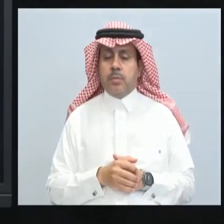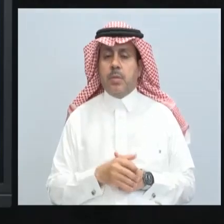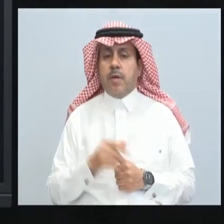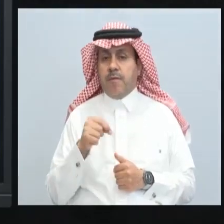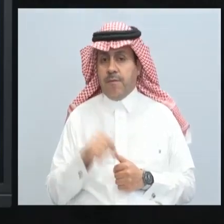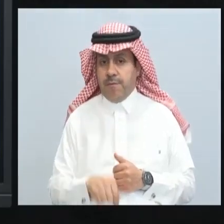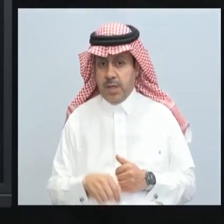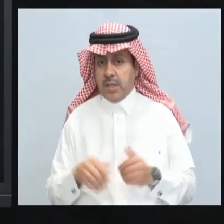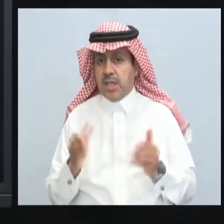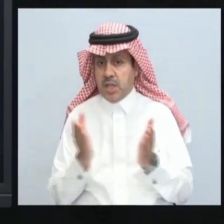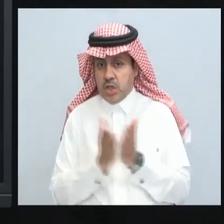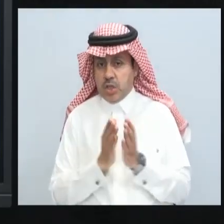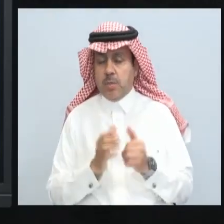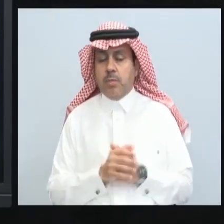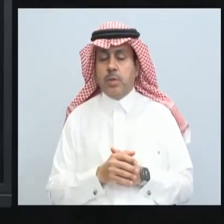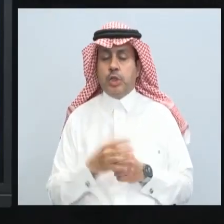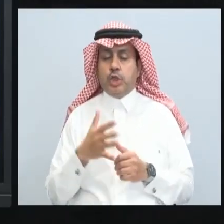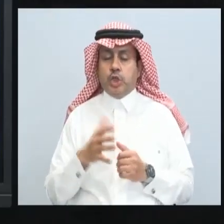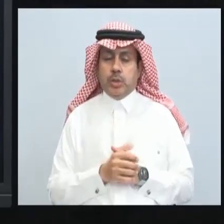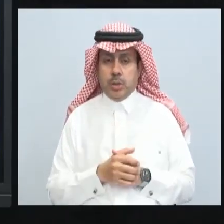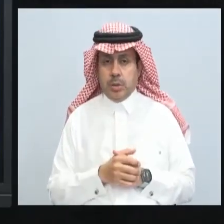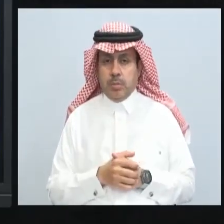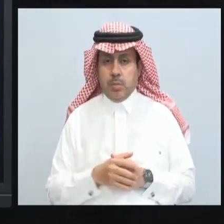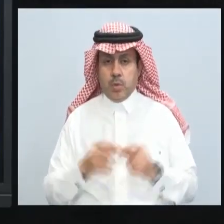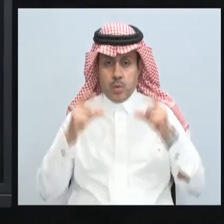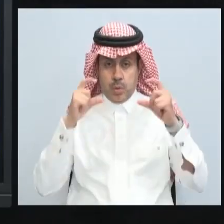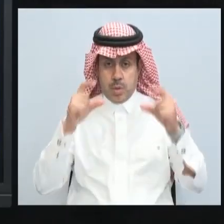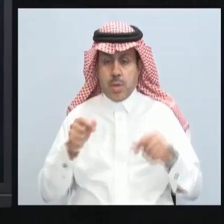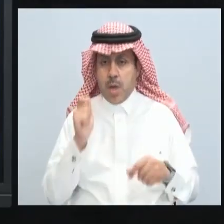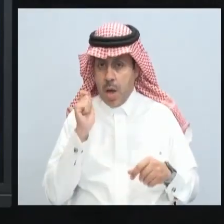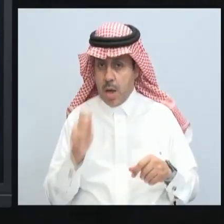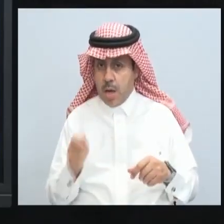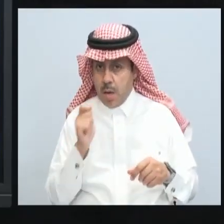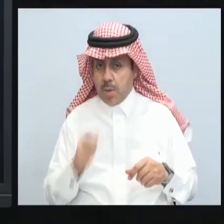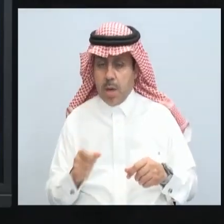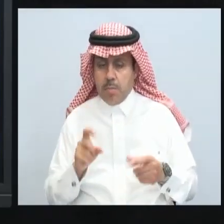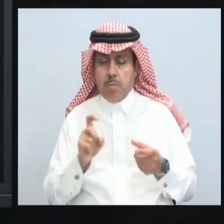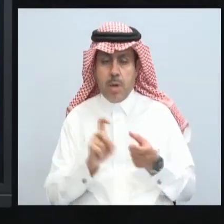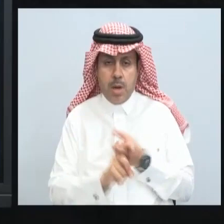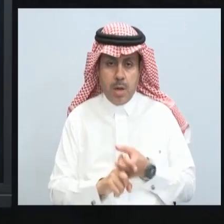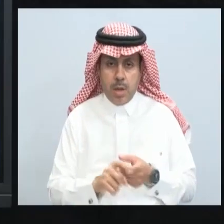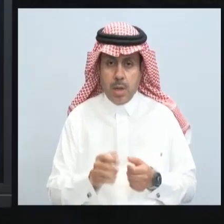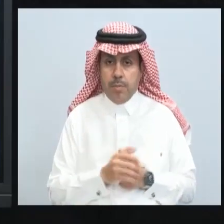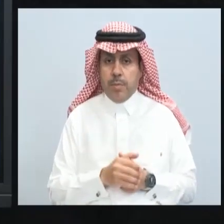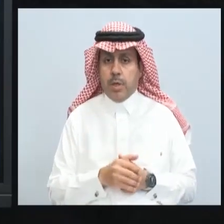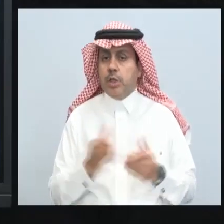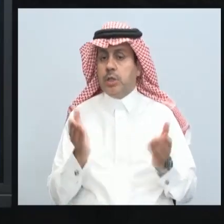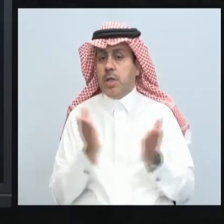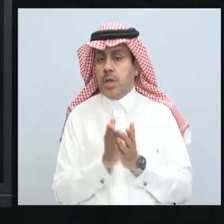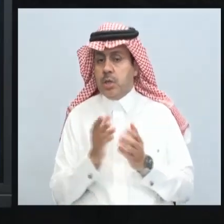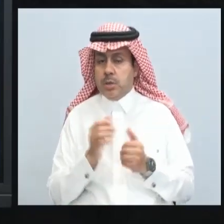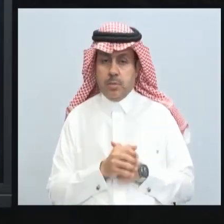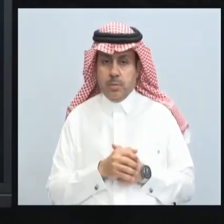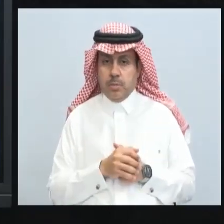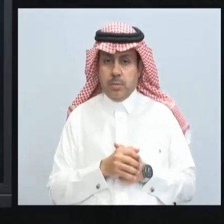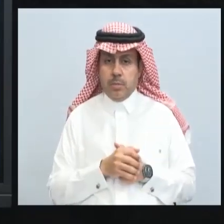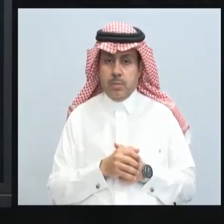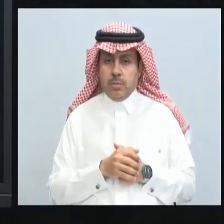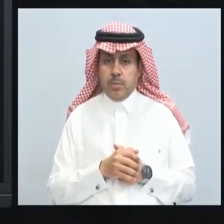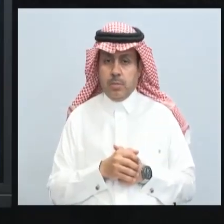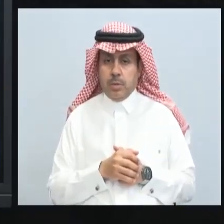بكم معنا في درس متعلق باحكام النكاح درسنا باذن الله تعالى فيما يتعلق